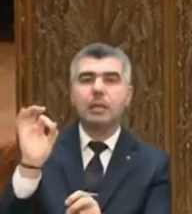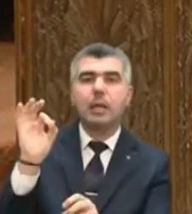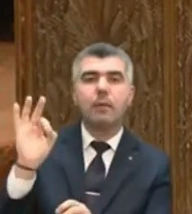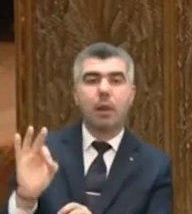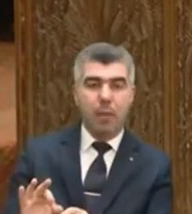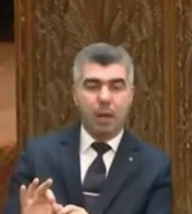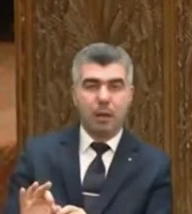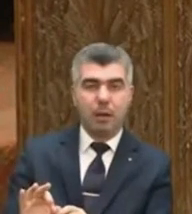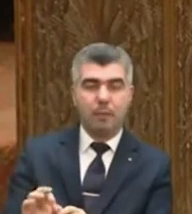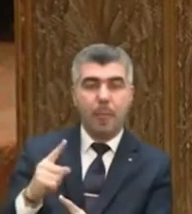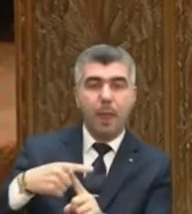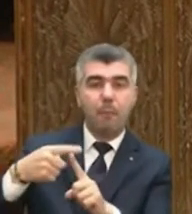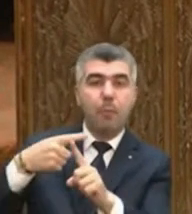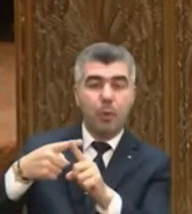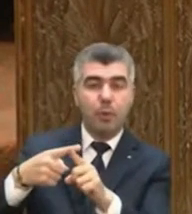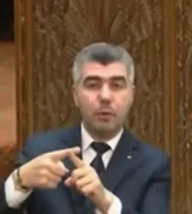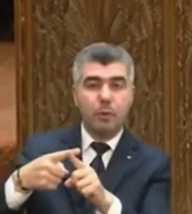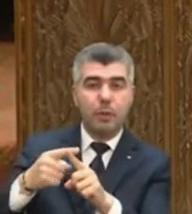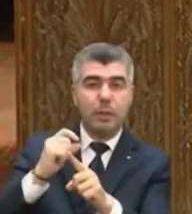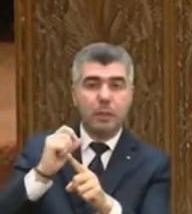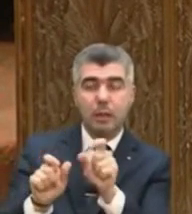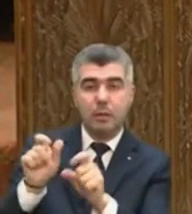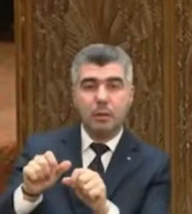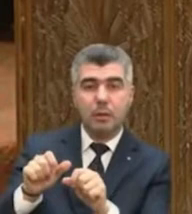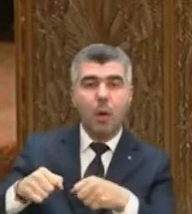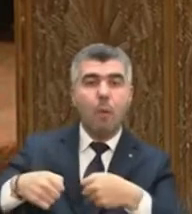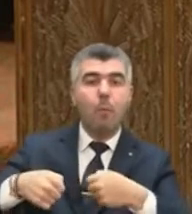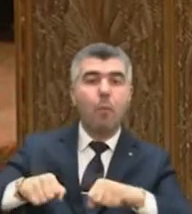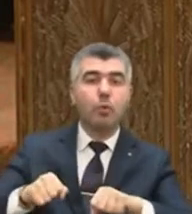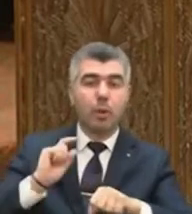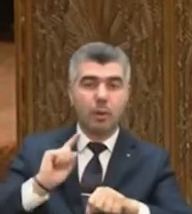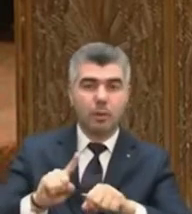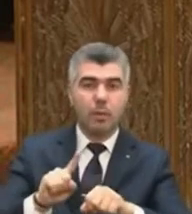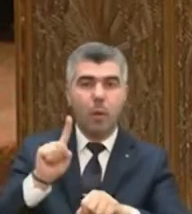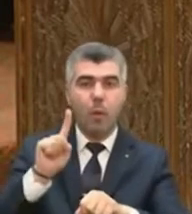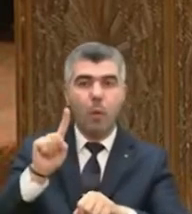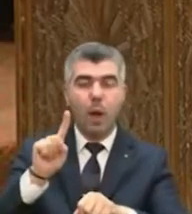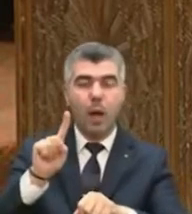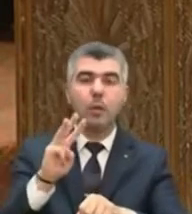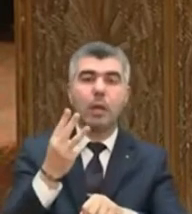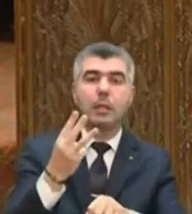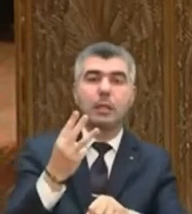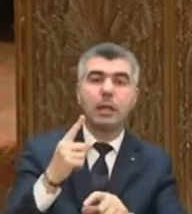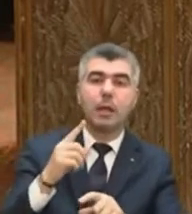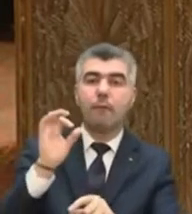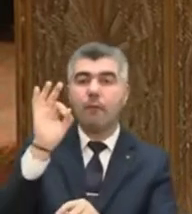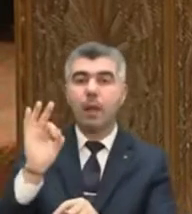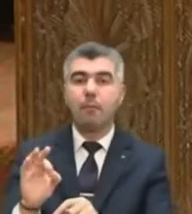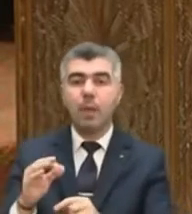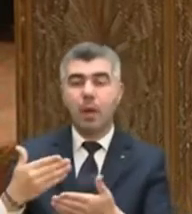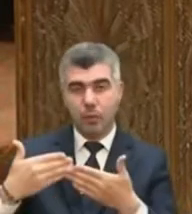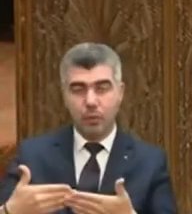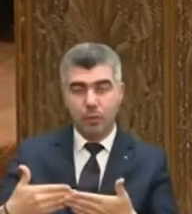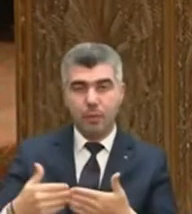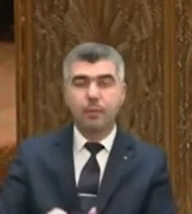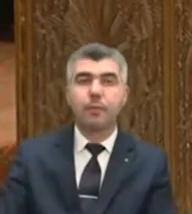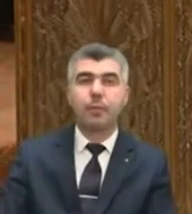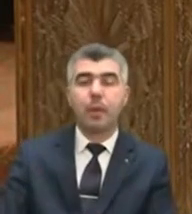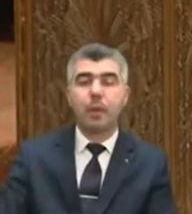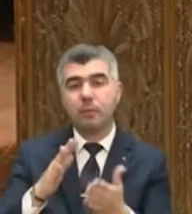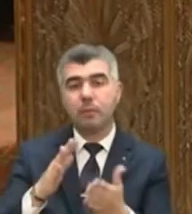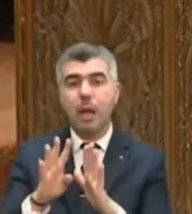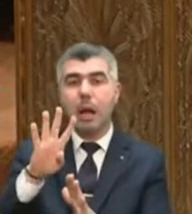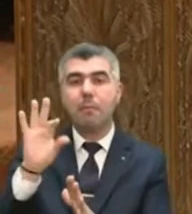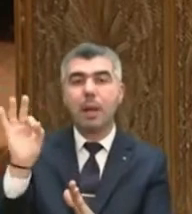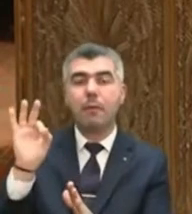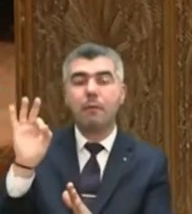حين ارتفع عدد الضحايا من فئة مستعملي الدراجات النارية بنسبة 31%. اليوم أصبحوا تيمثلوا حوالي